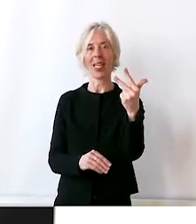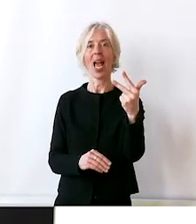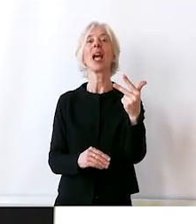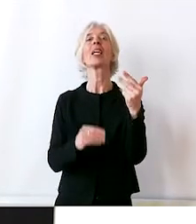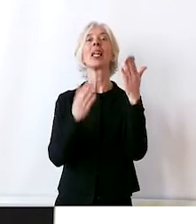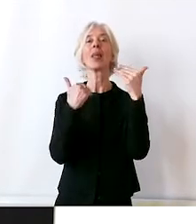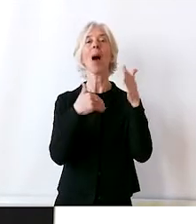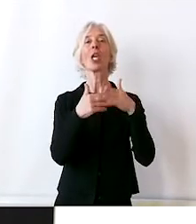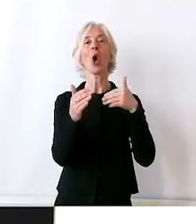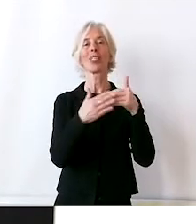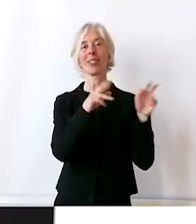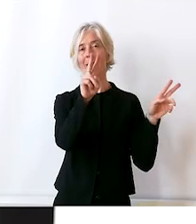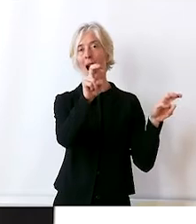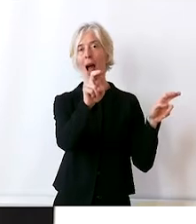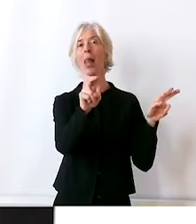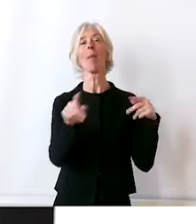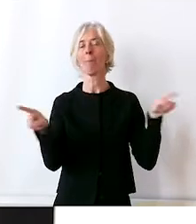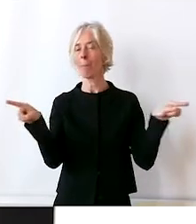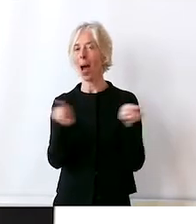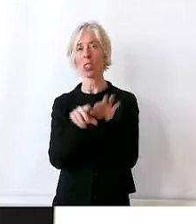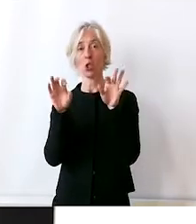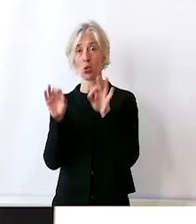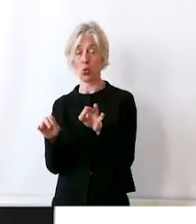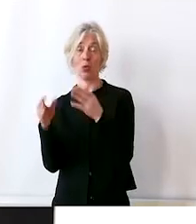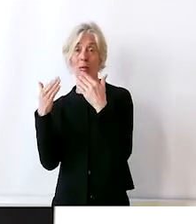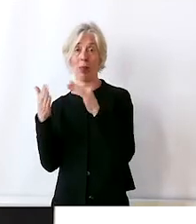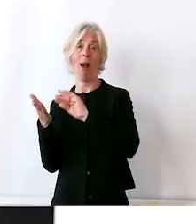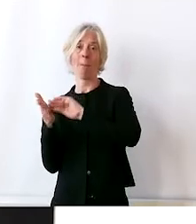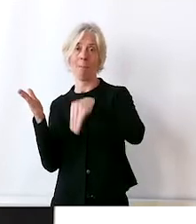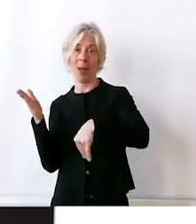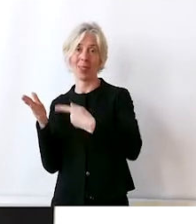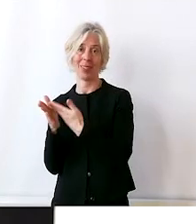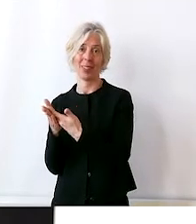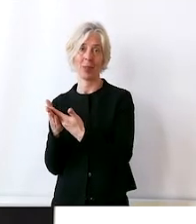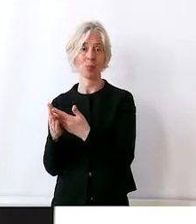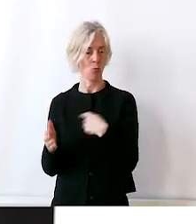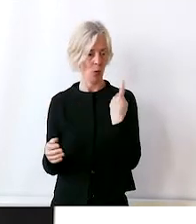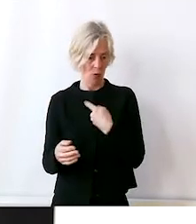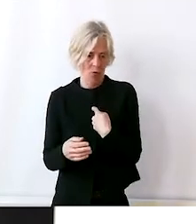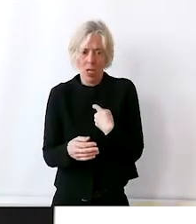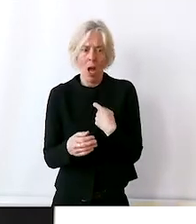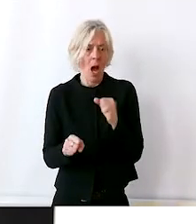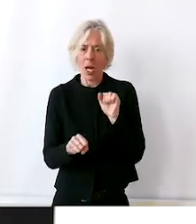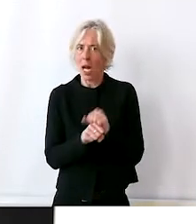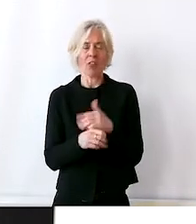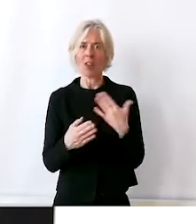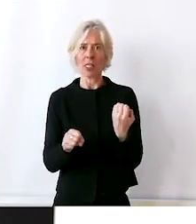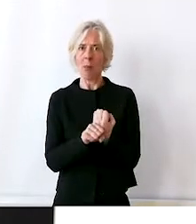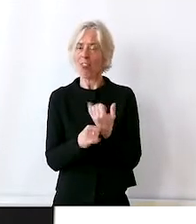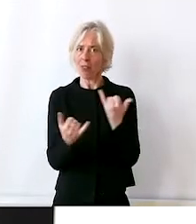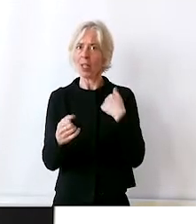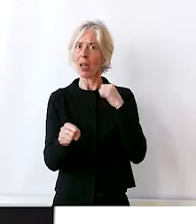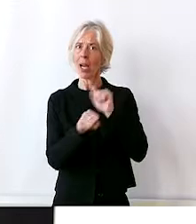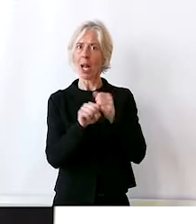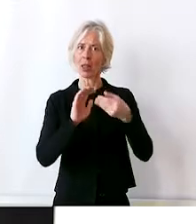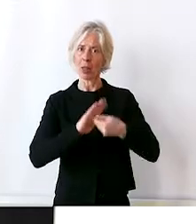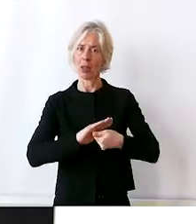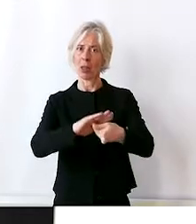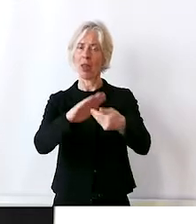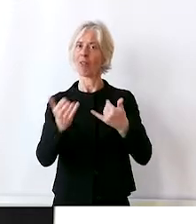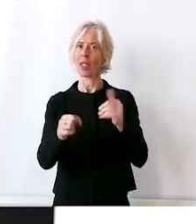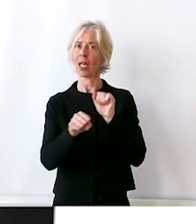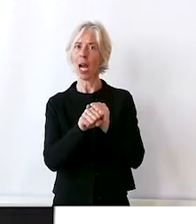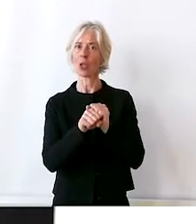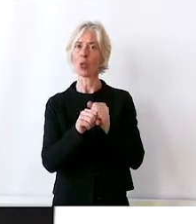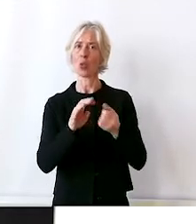Wir können den teilnehmenden Unternehmen Folgendes bieten, nämlich auch ein Teil der